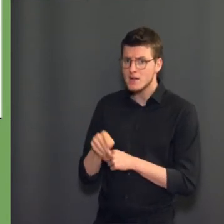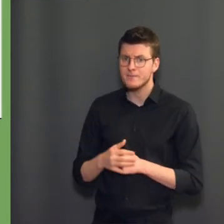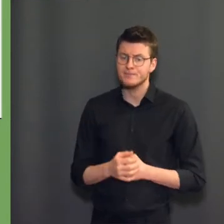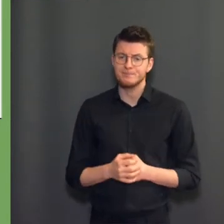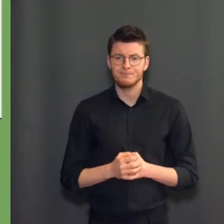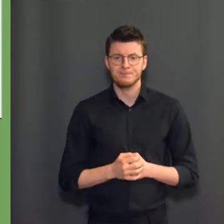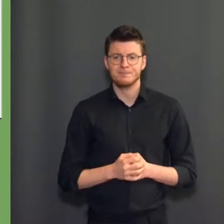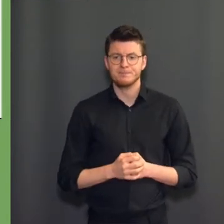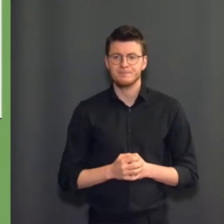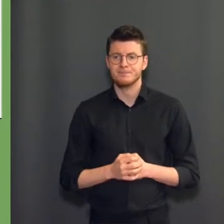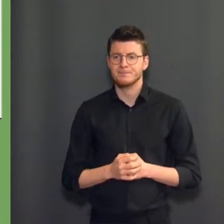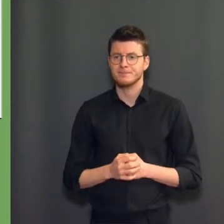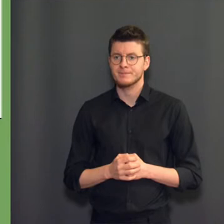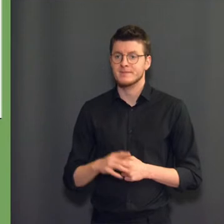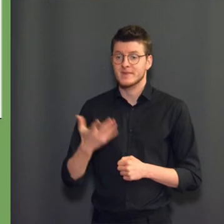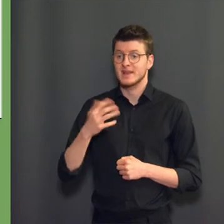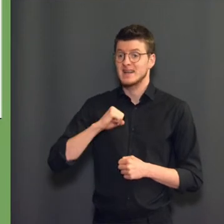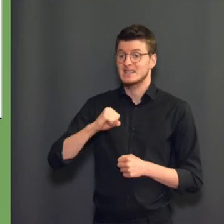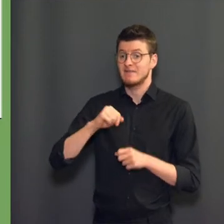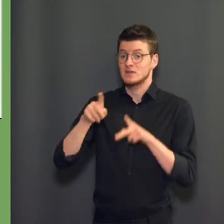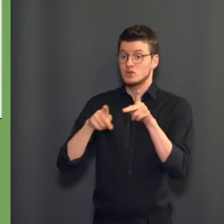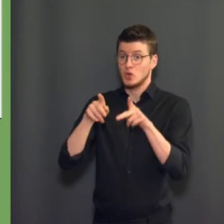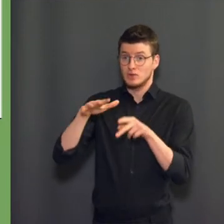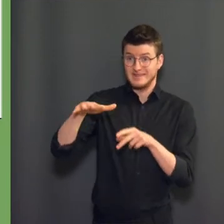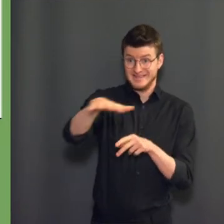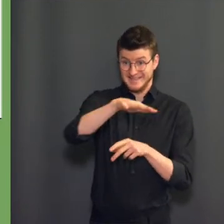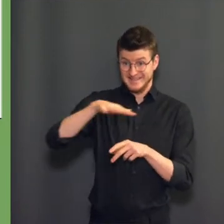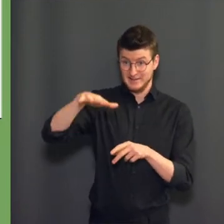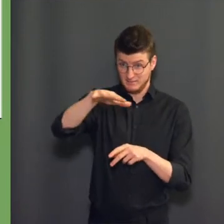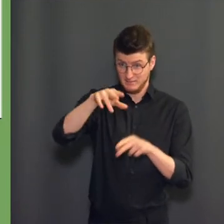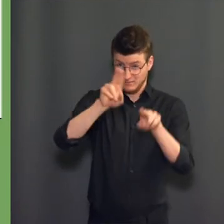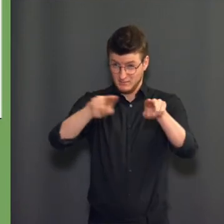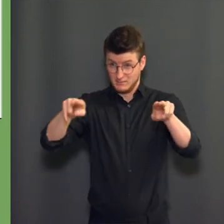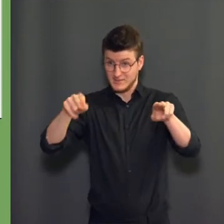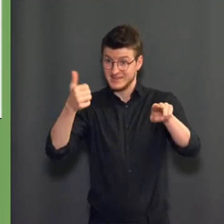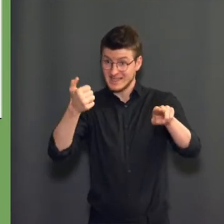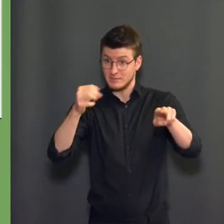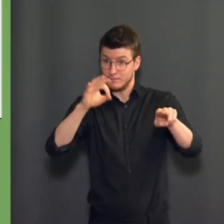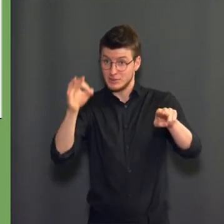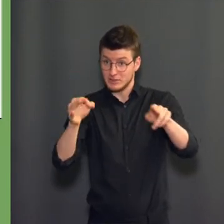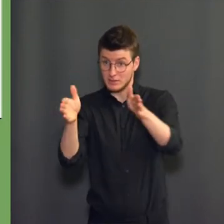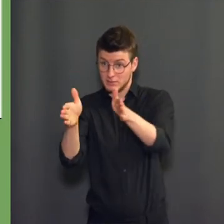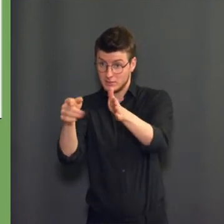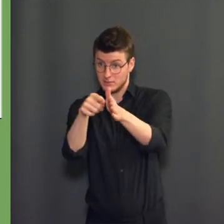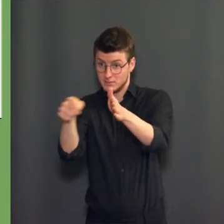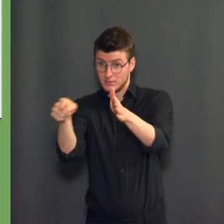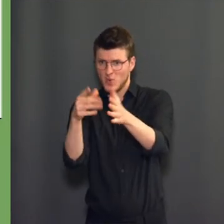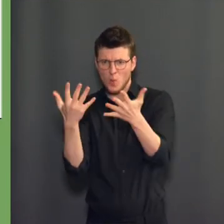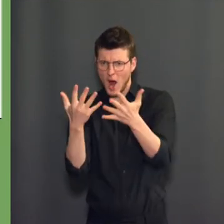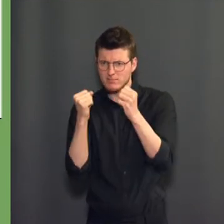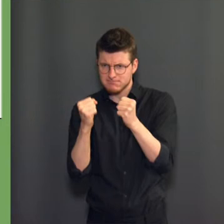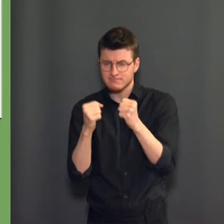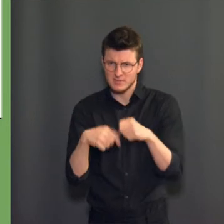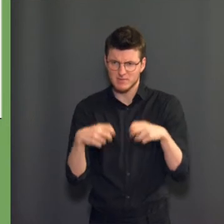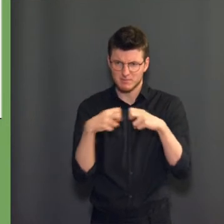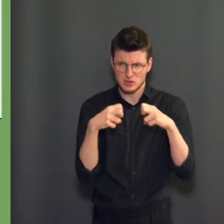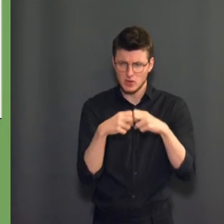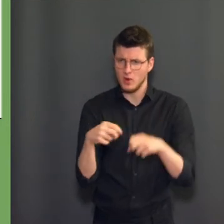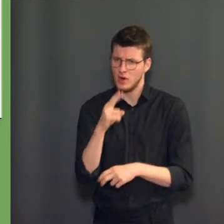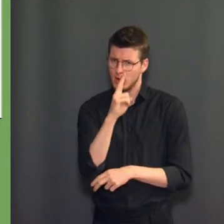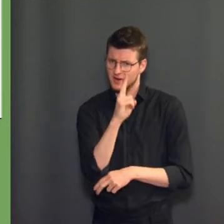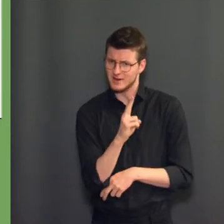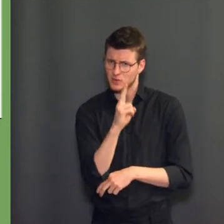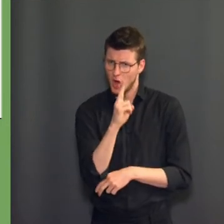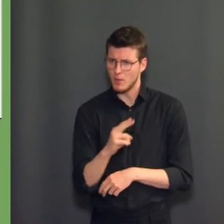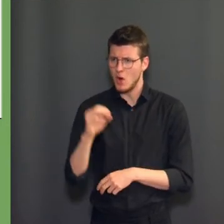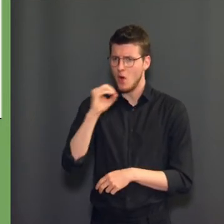60% van alle COVID-patiënten op intensieve zorgen liggen in Brussel, Henegouwen, Oost-Vlaanderen en